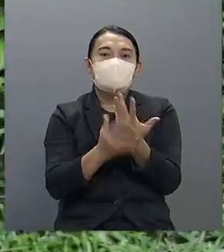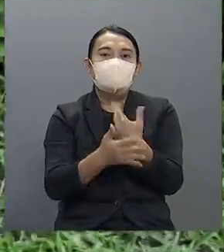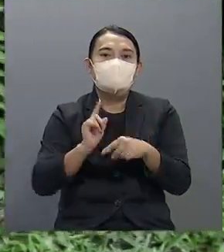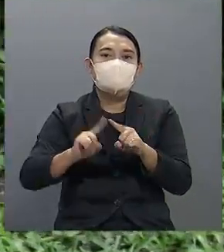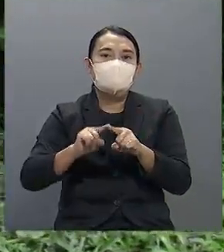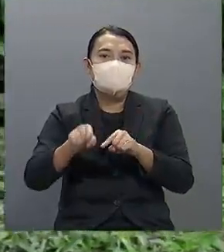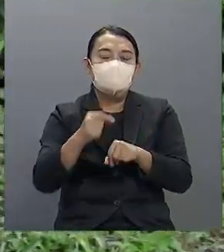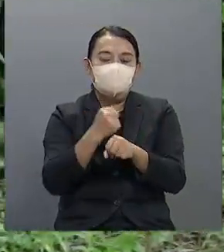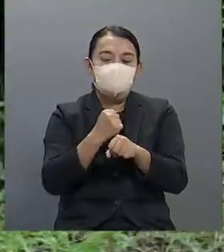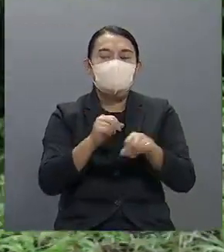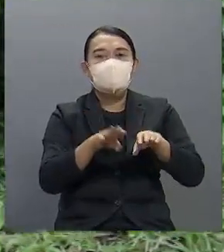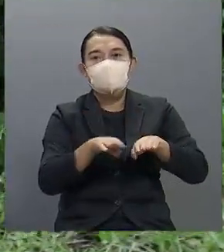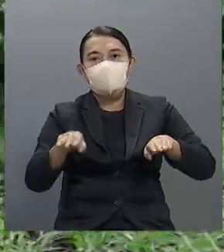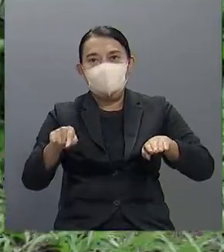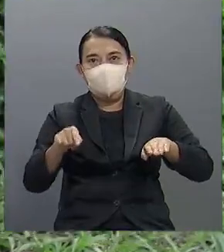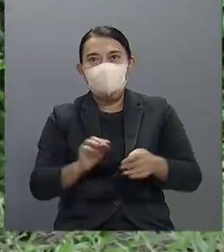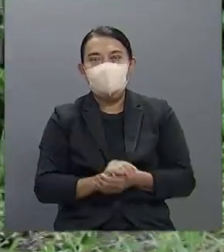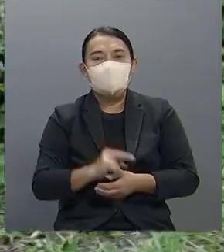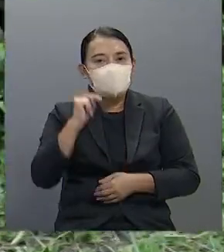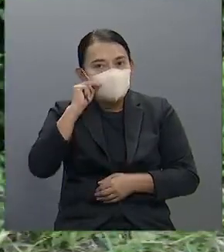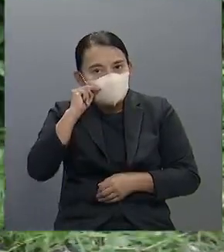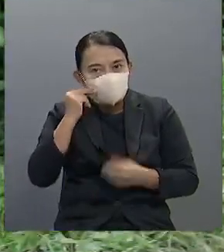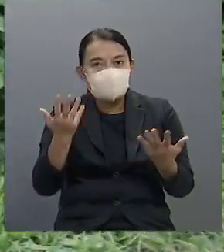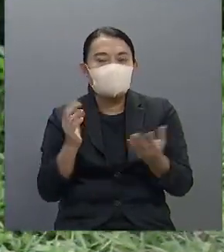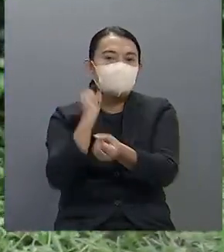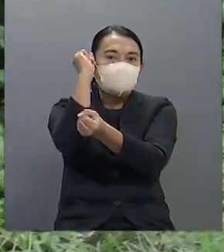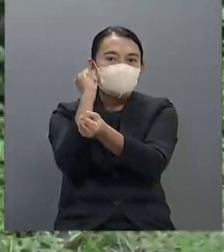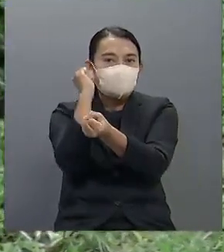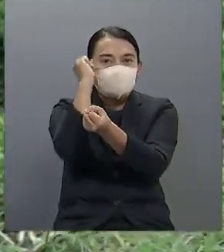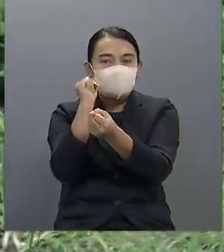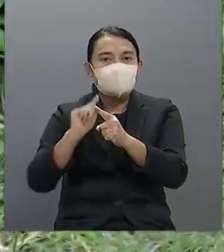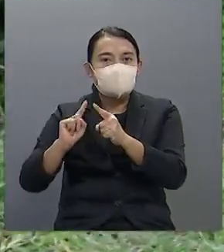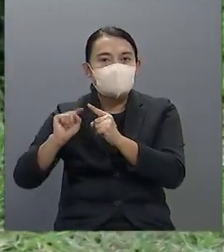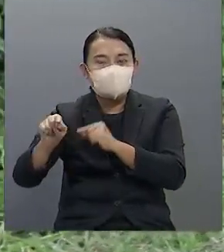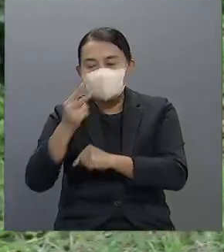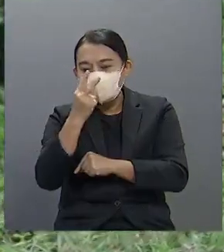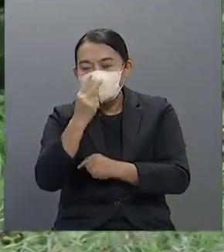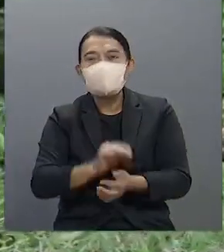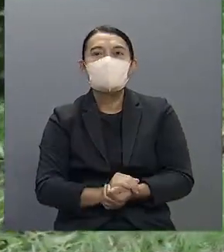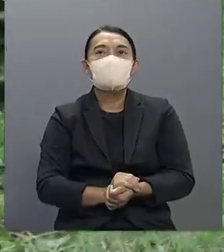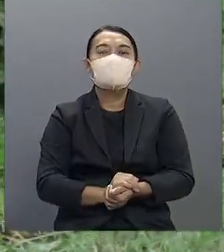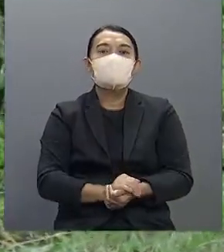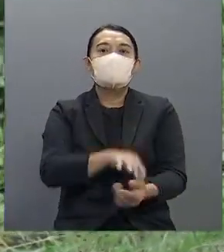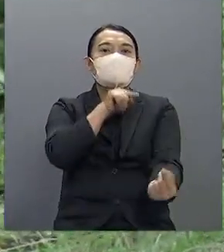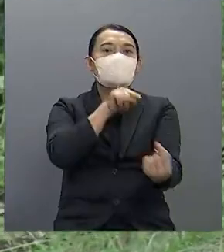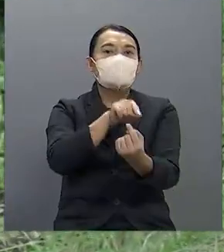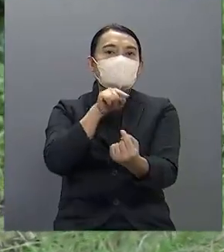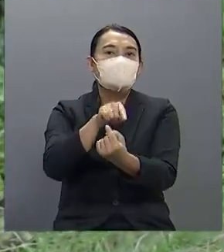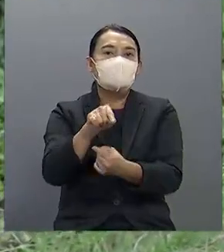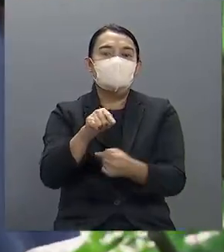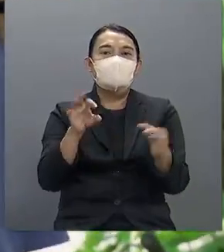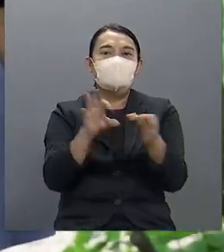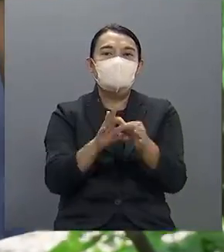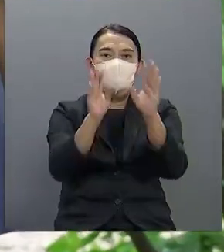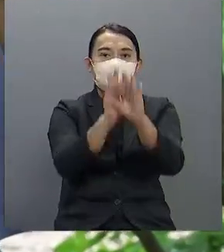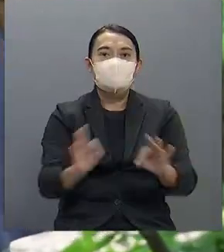ๆก็มาดูเรื่องของการลดละเลิกการใช้สารเคมีซึ่งมันก็ตอบโจทย์ให้ลูกค้าว่าเนี่ยนะในยุคนี้เรื่องของสุขภาพเรื่องสำคัญส่วนที่